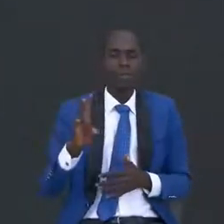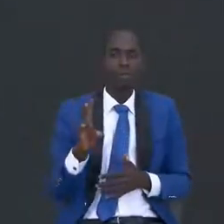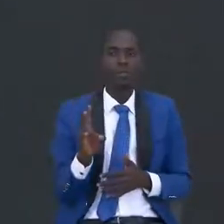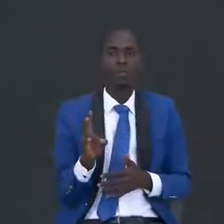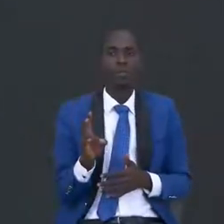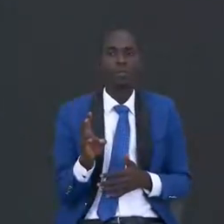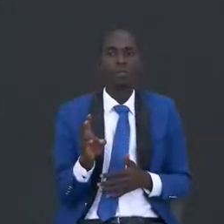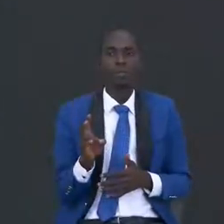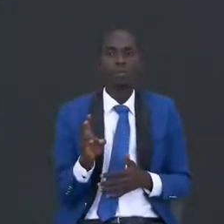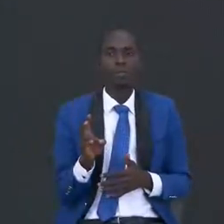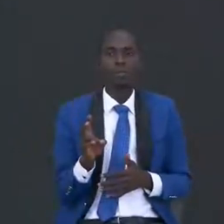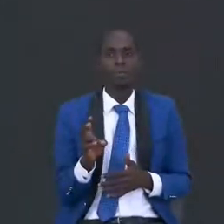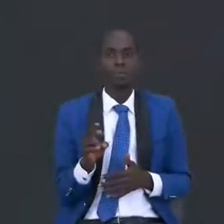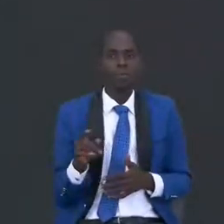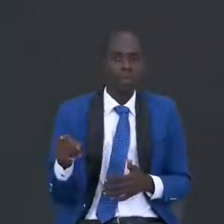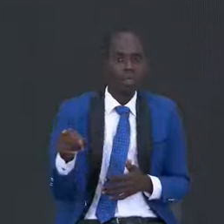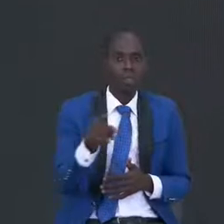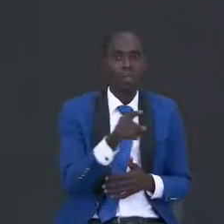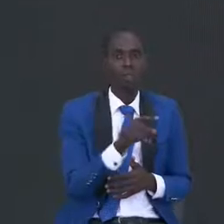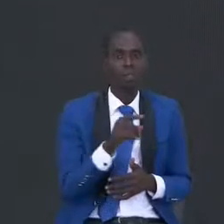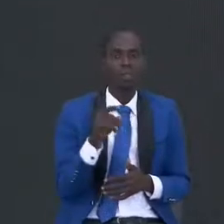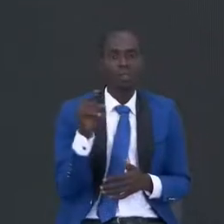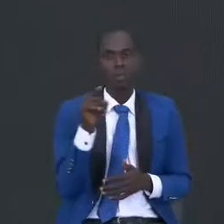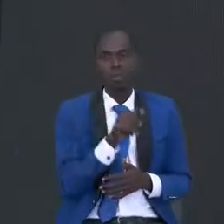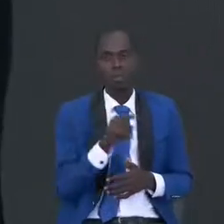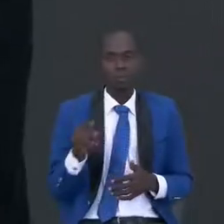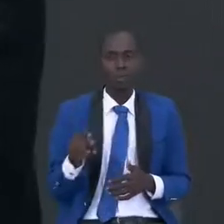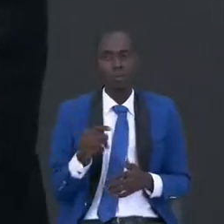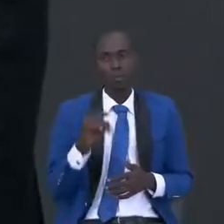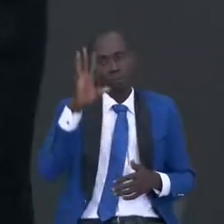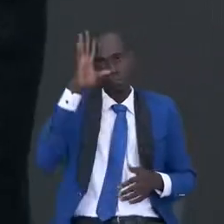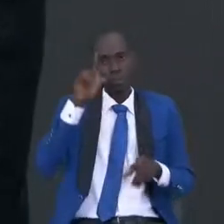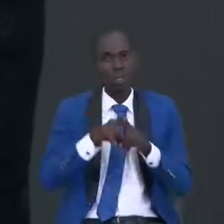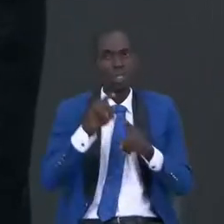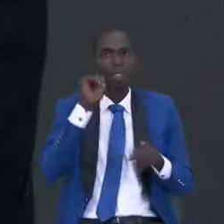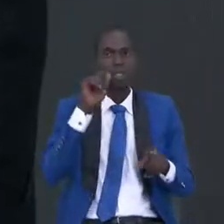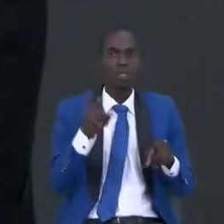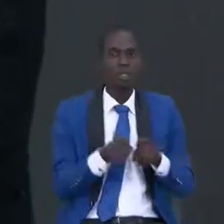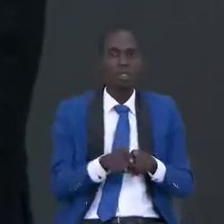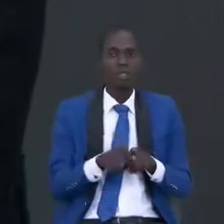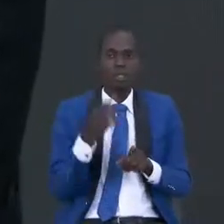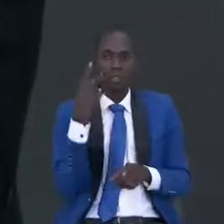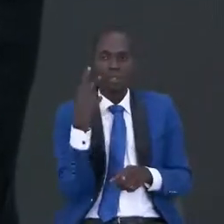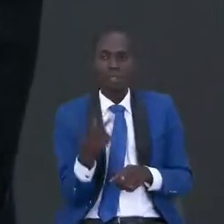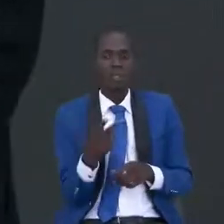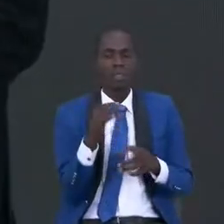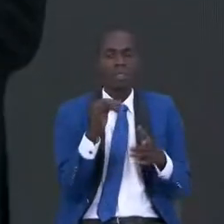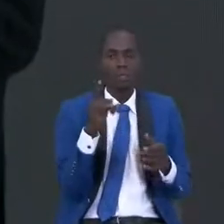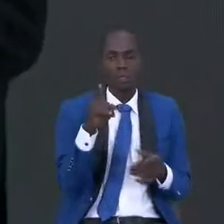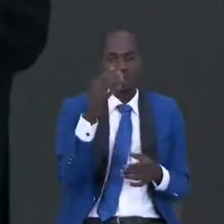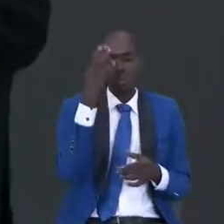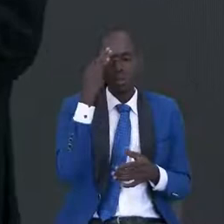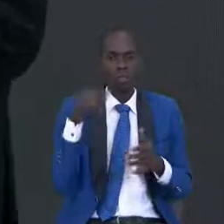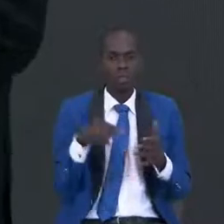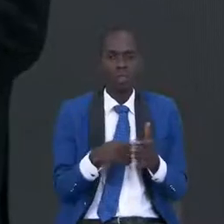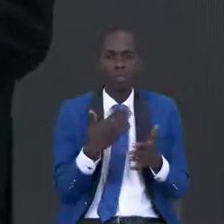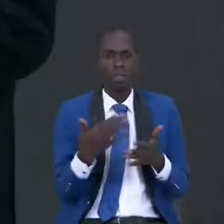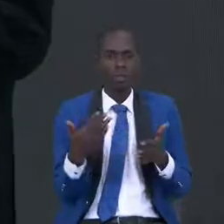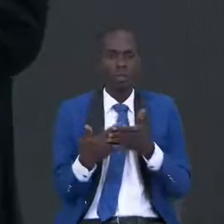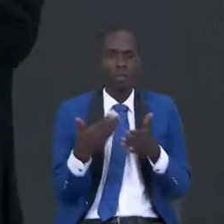17. Vous donc, bien-aimés, qui êtes avertis, mettez-vous sur vos gardes, de